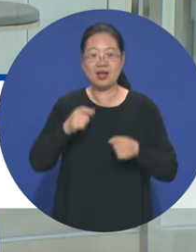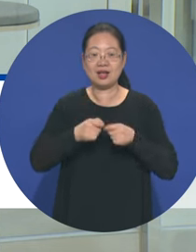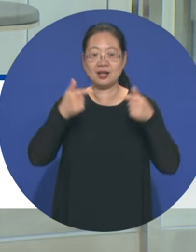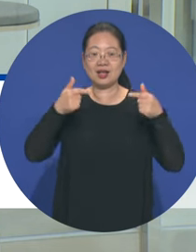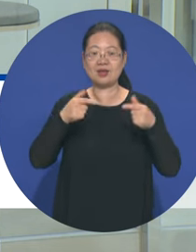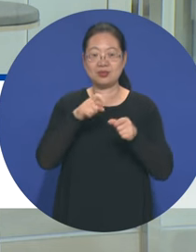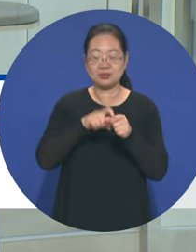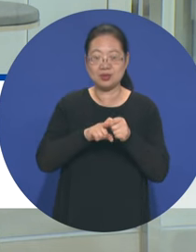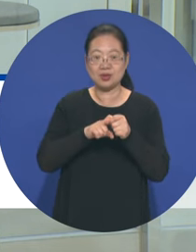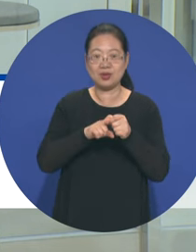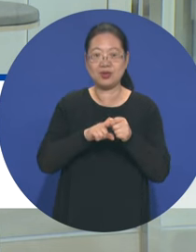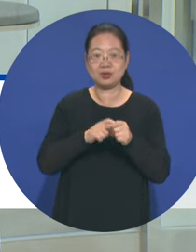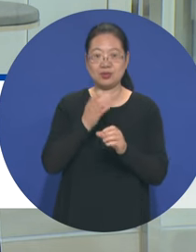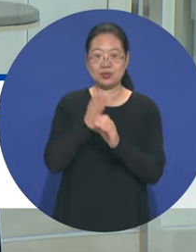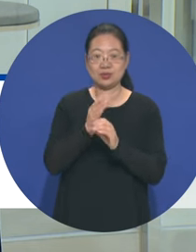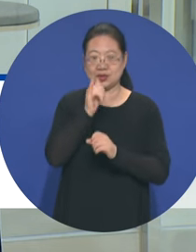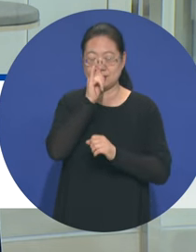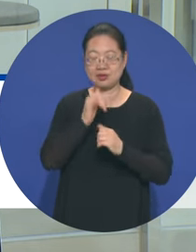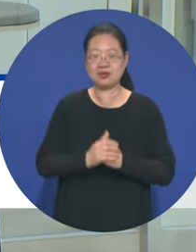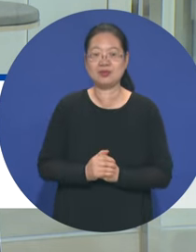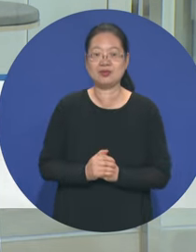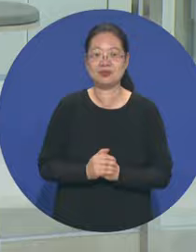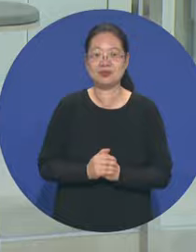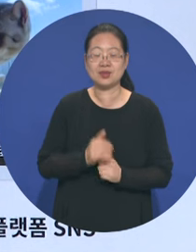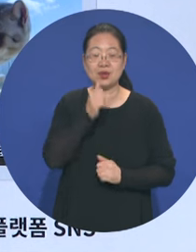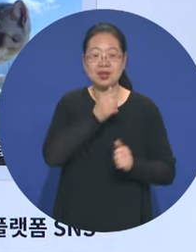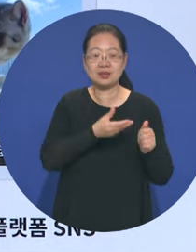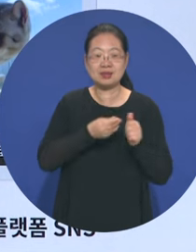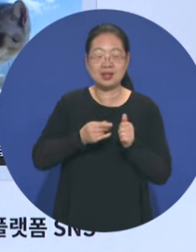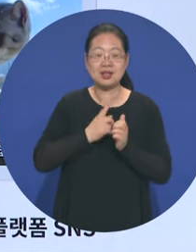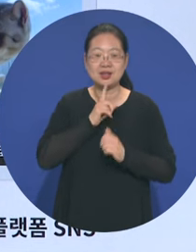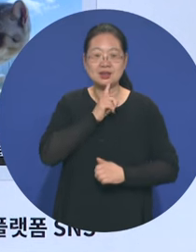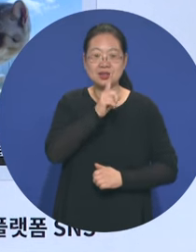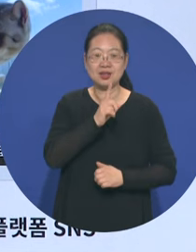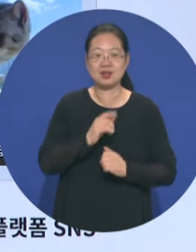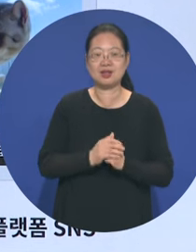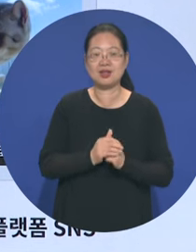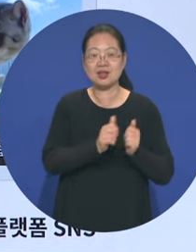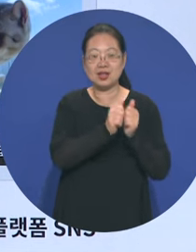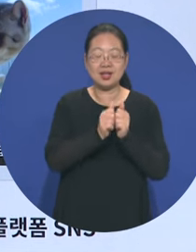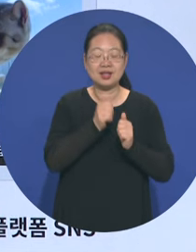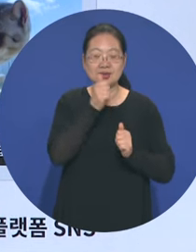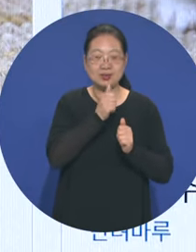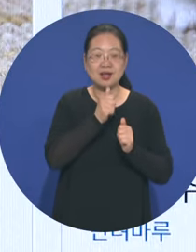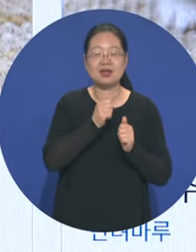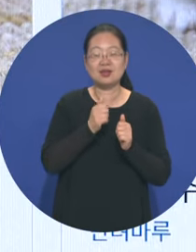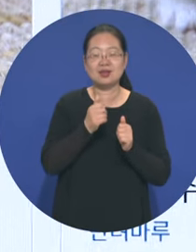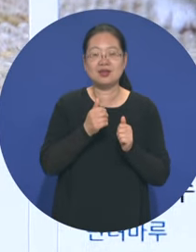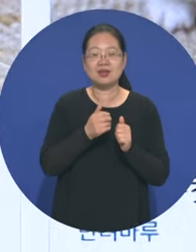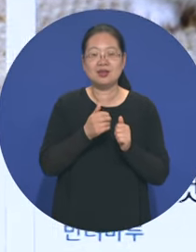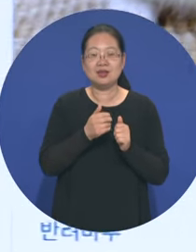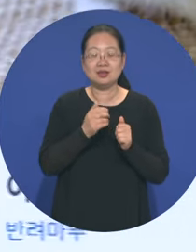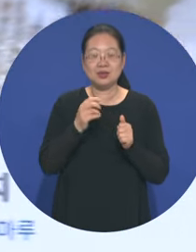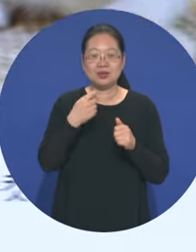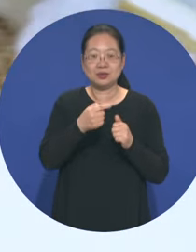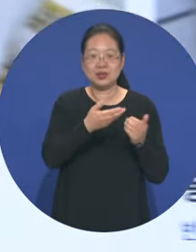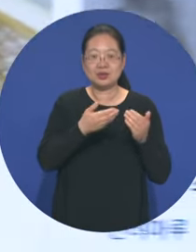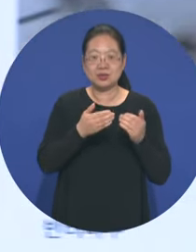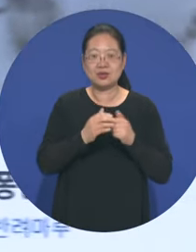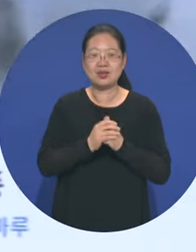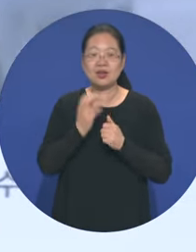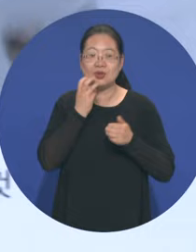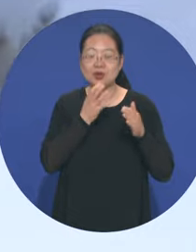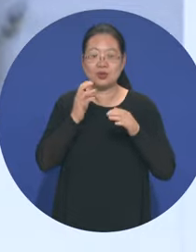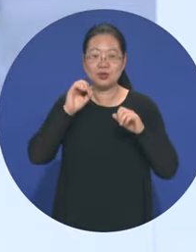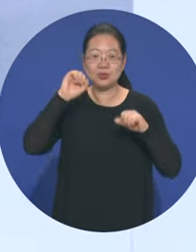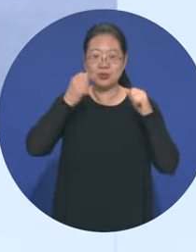정착시키고 확산시키고자 하는데 주 목적이 있고 고양이 입양 신청은 발염 입양전 교육을 받은 후 경기도